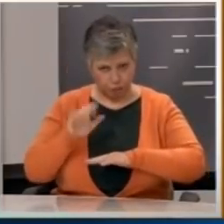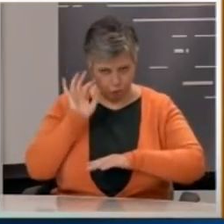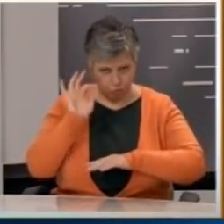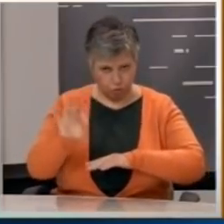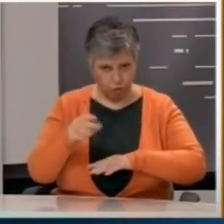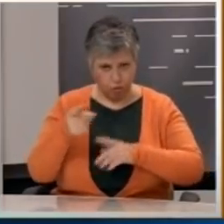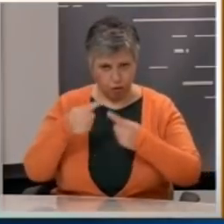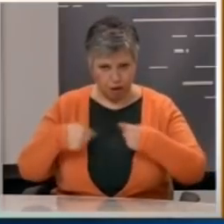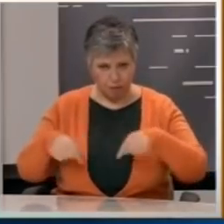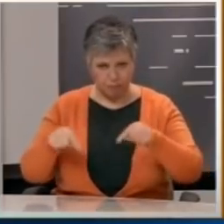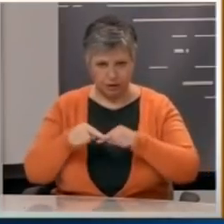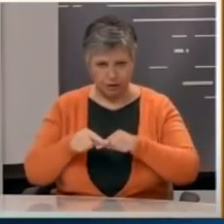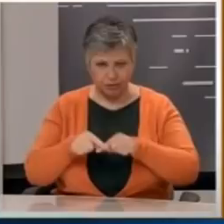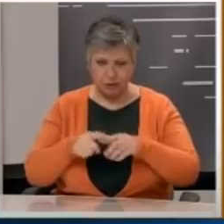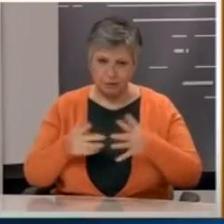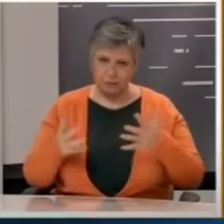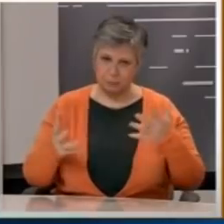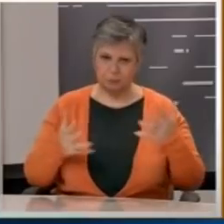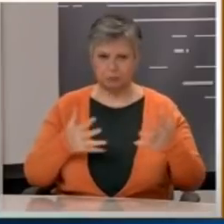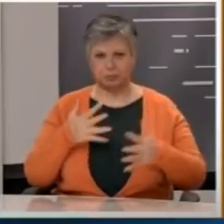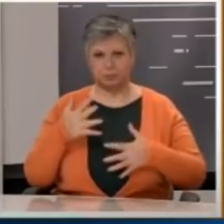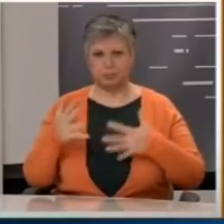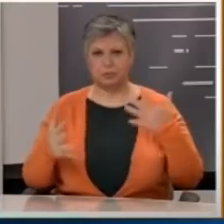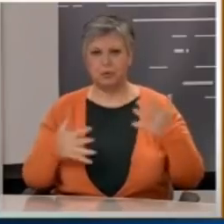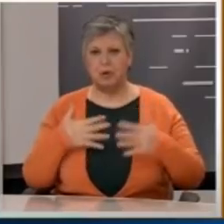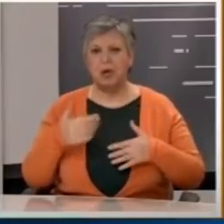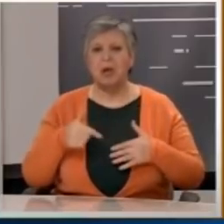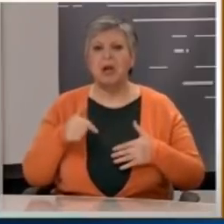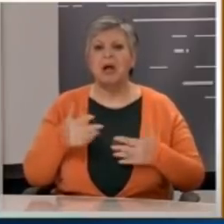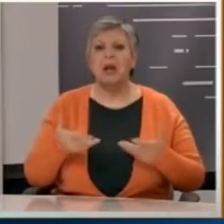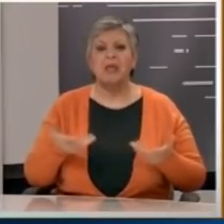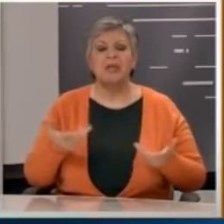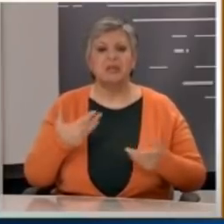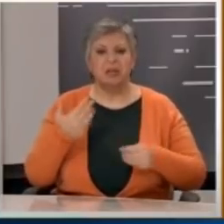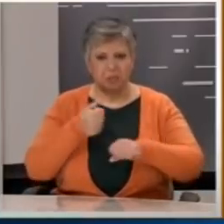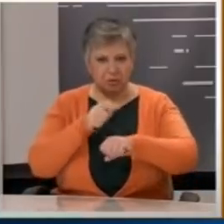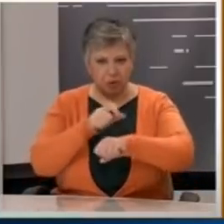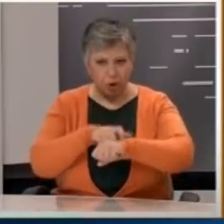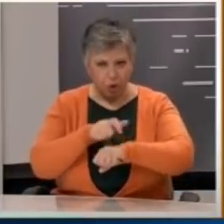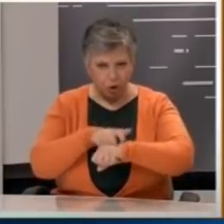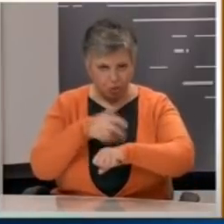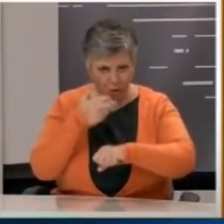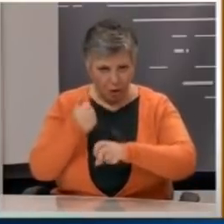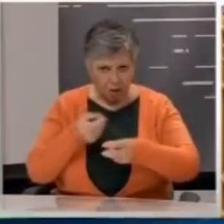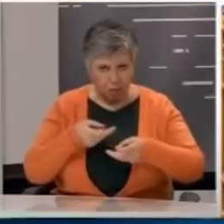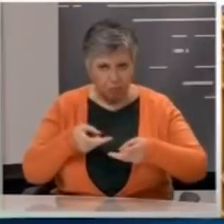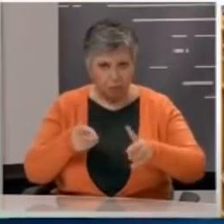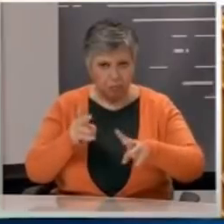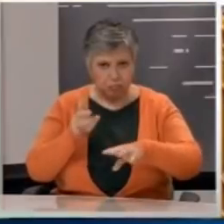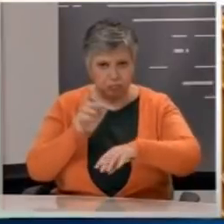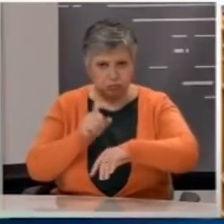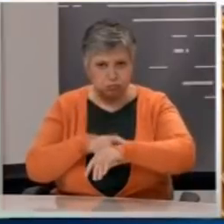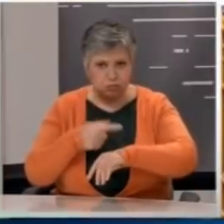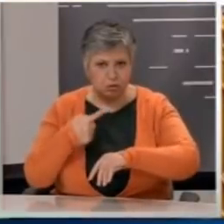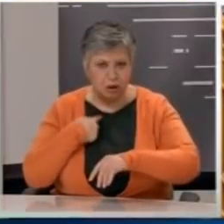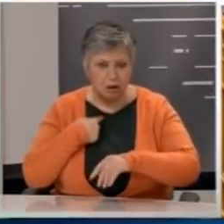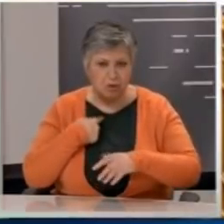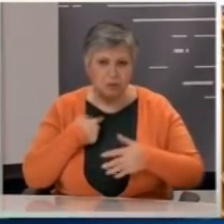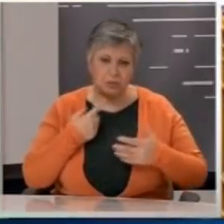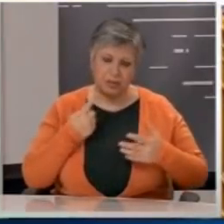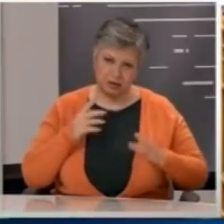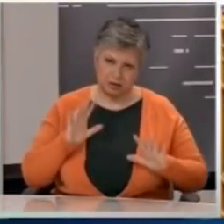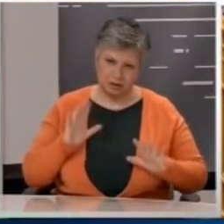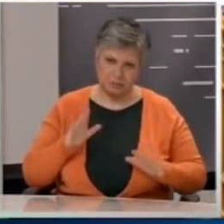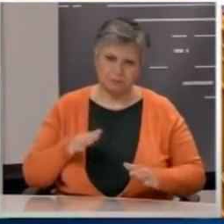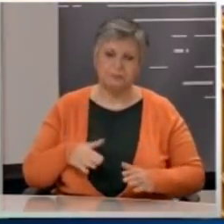λίγο εκτός αν έχουμε για χασομέρι χρόνο. Έχουμε πολύ χρόνο για χασομέρι. Θέλω να πω για τα Σκόπια